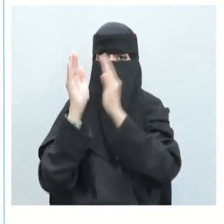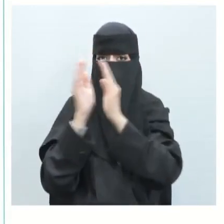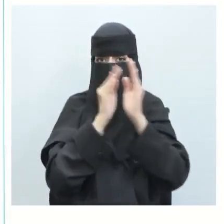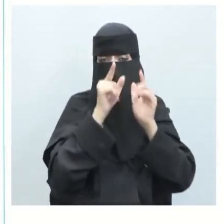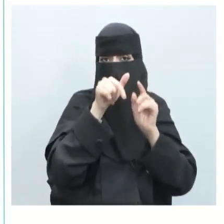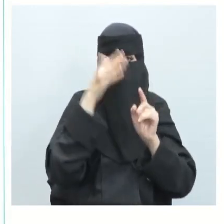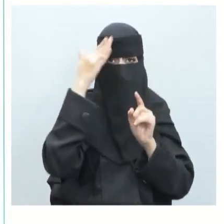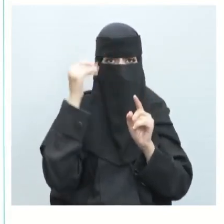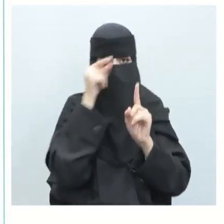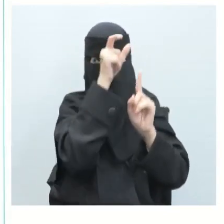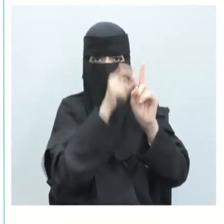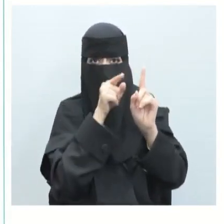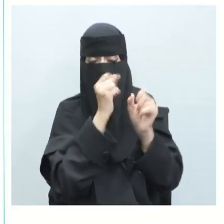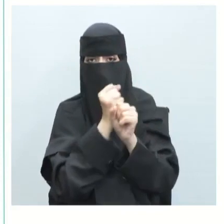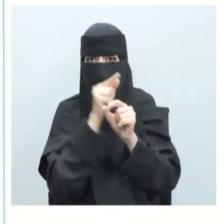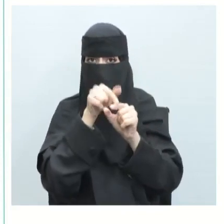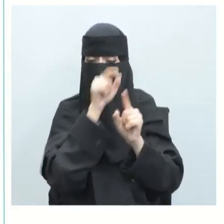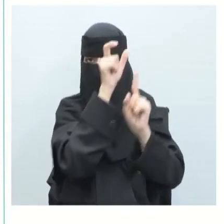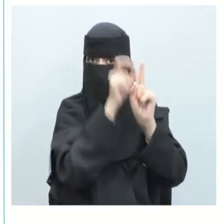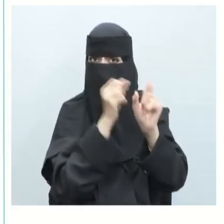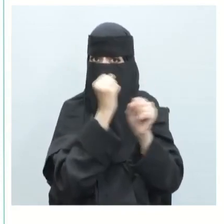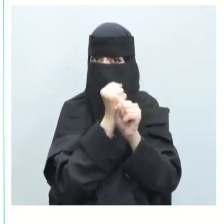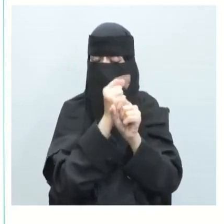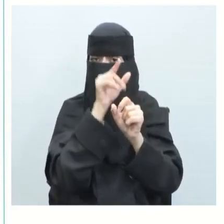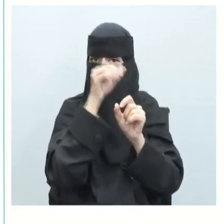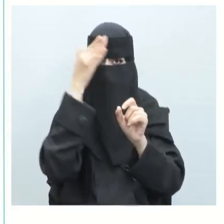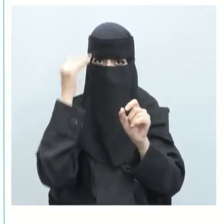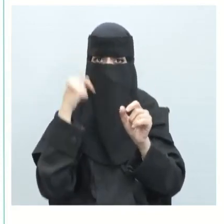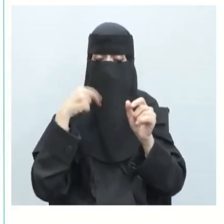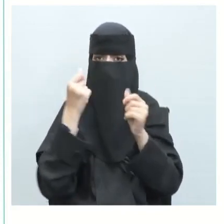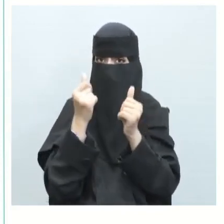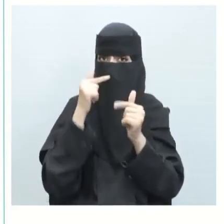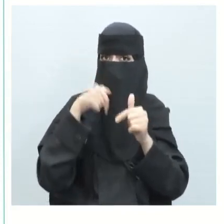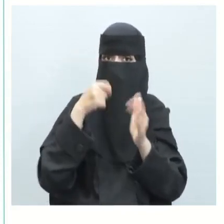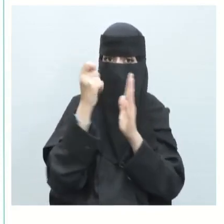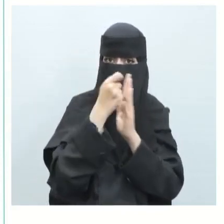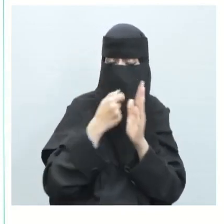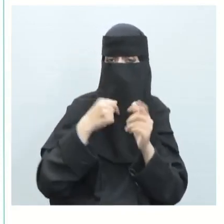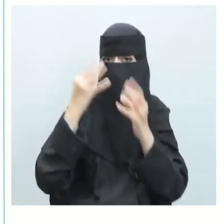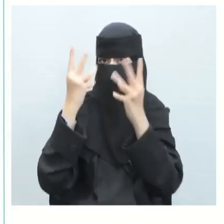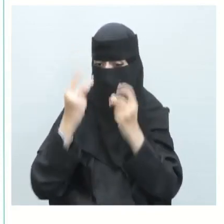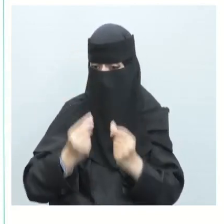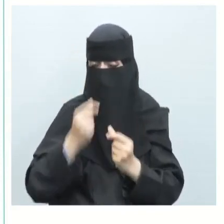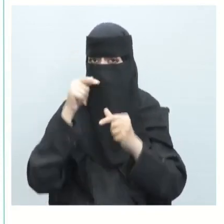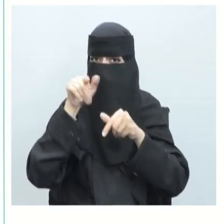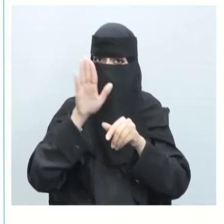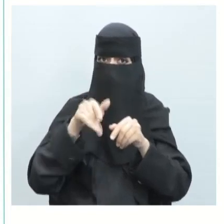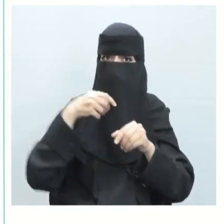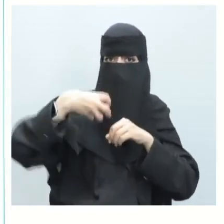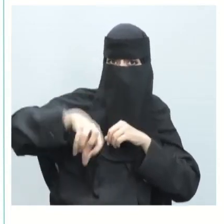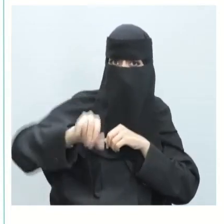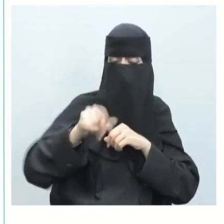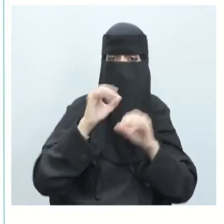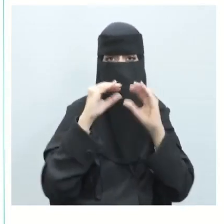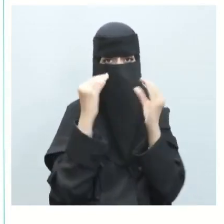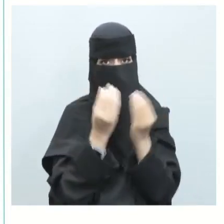الخبره التي يتمتع بها لدينا شخص متعلق او لديه خبره في الامور الماليه في التقارير في المحاسبه في اذا اضعه قد يكون في